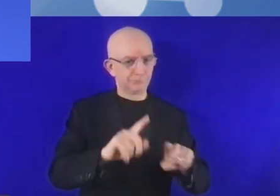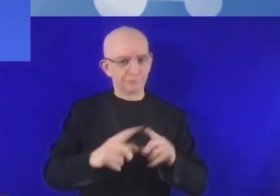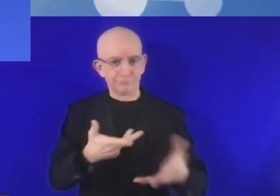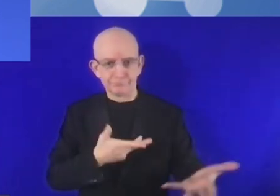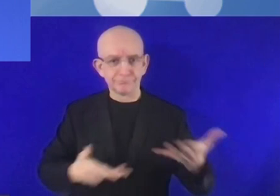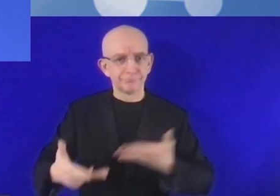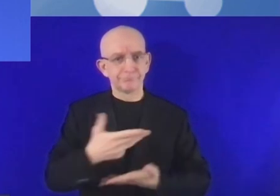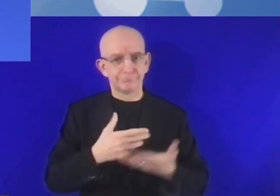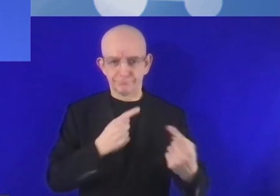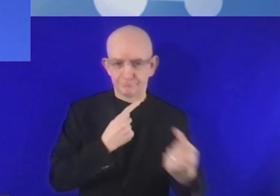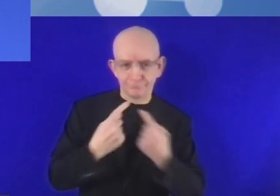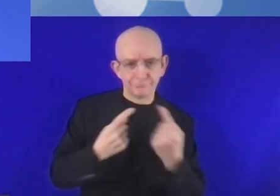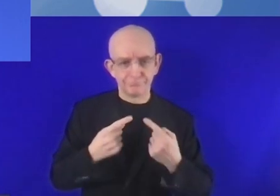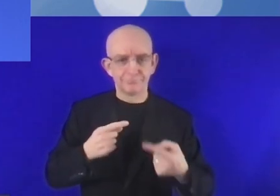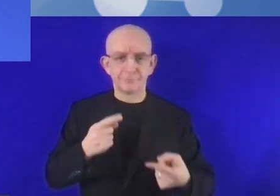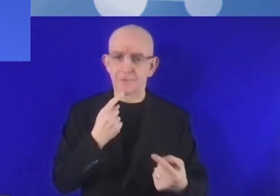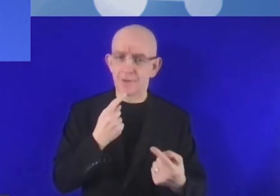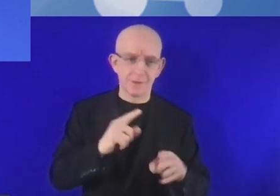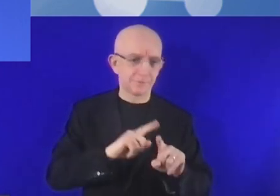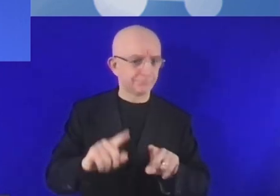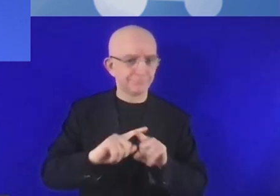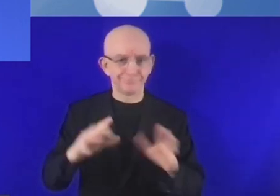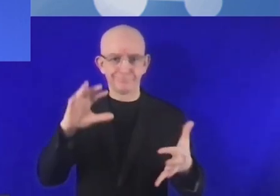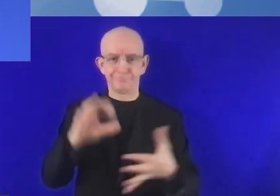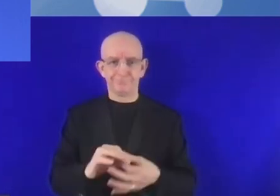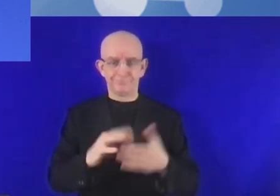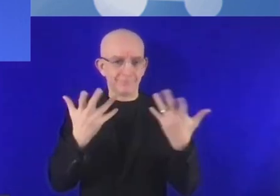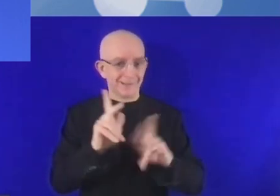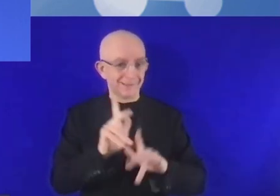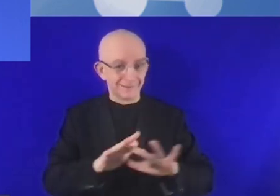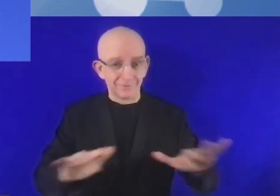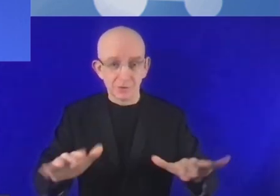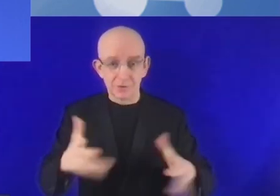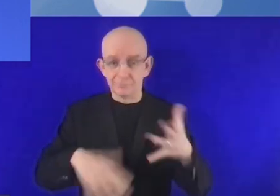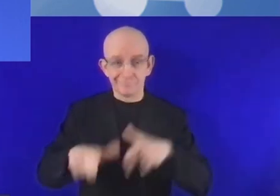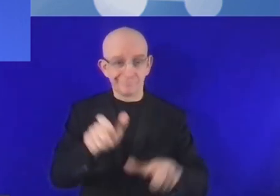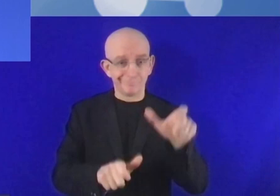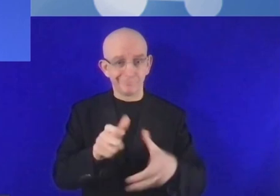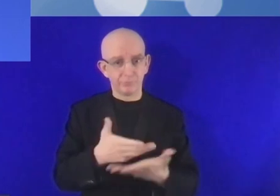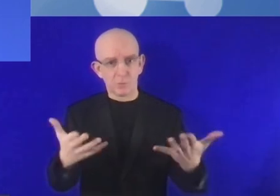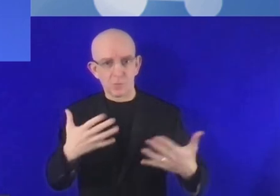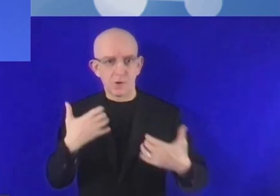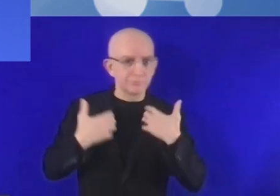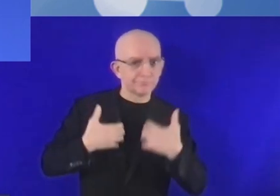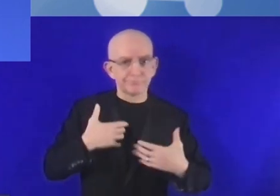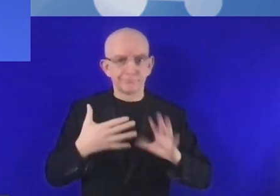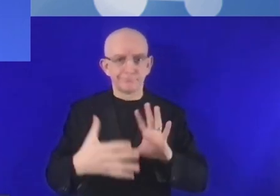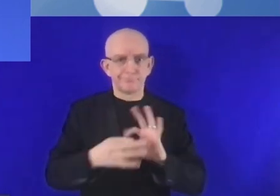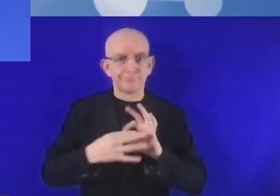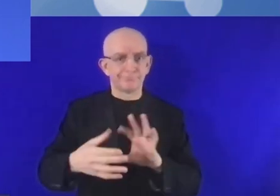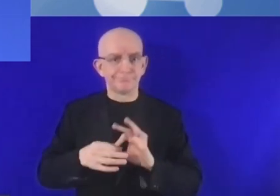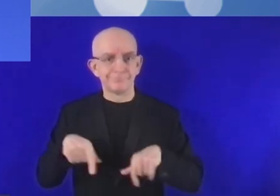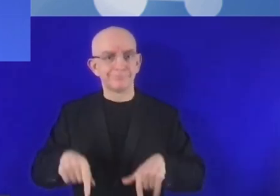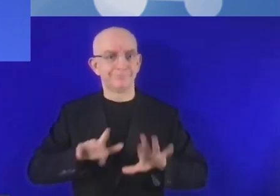w którym rozmawiamy, czyli to, na czym zależało ONZ-owi, multi-stakeholder approach. Mamy rzeczywiście to teraz w